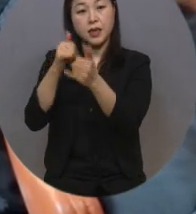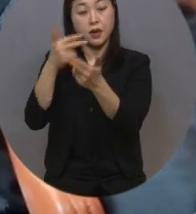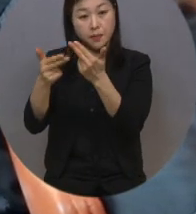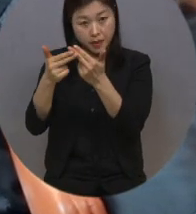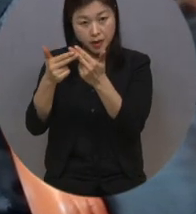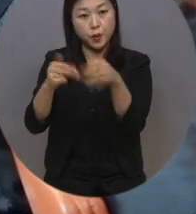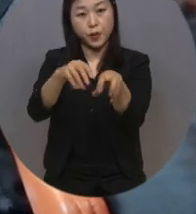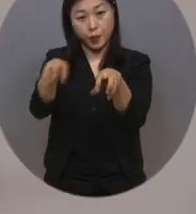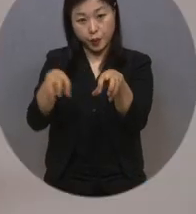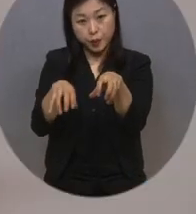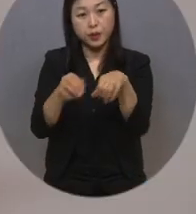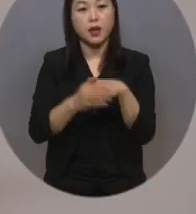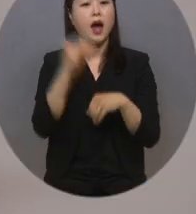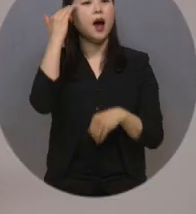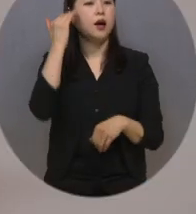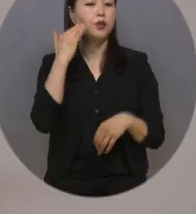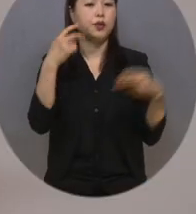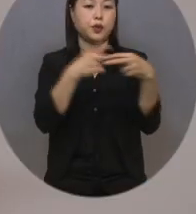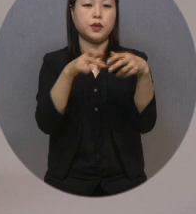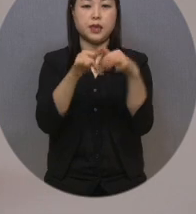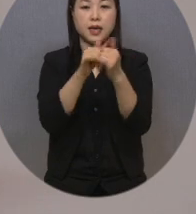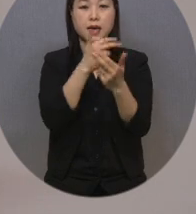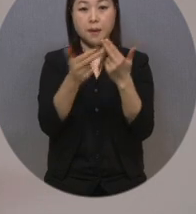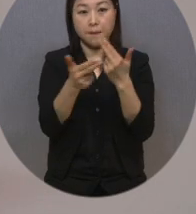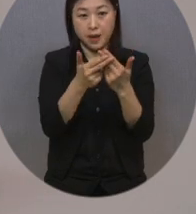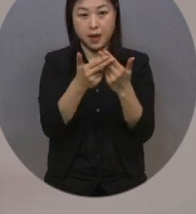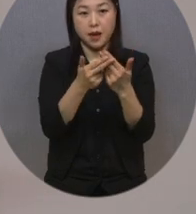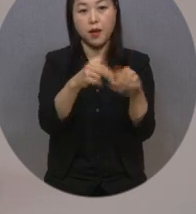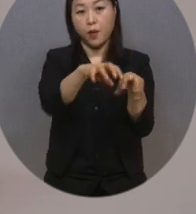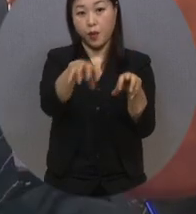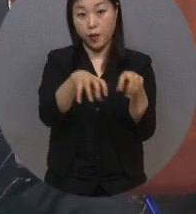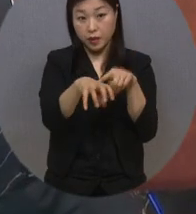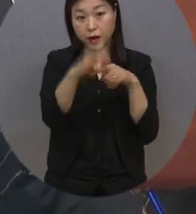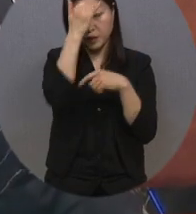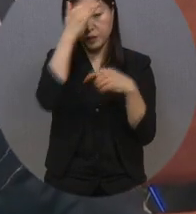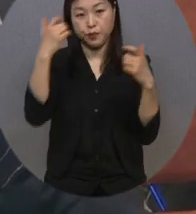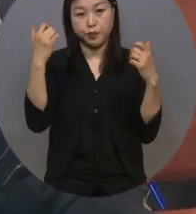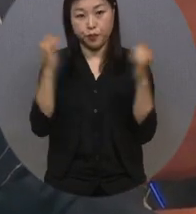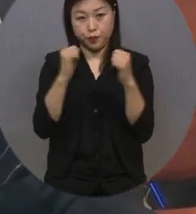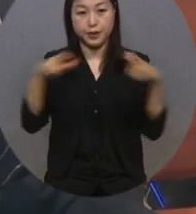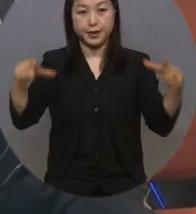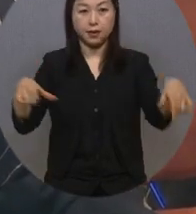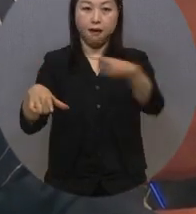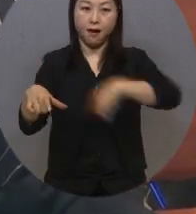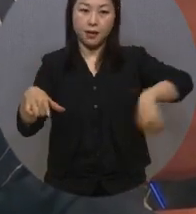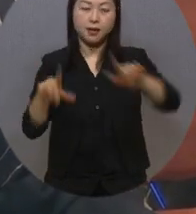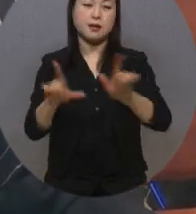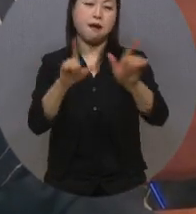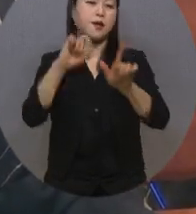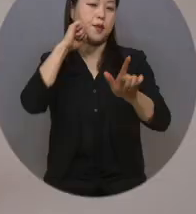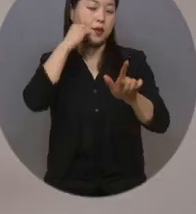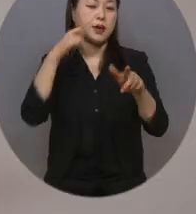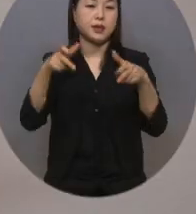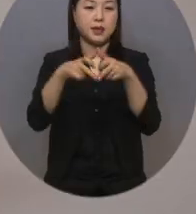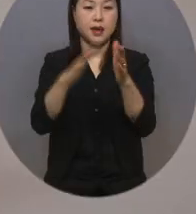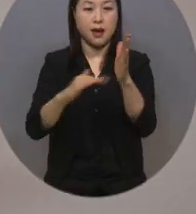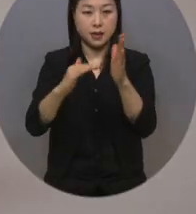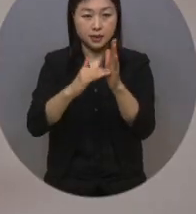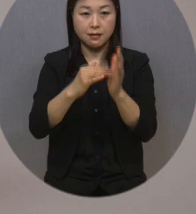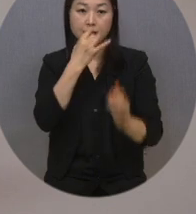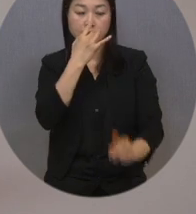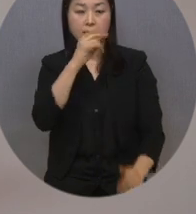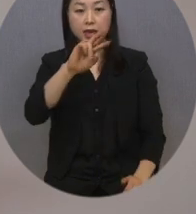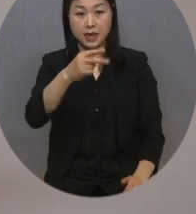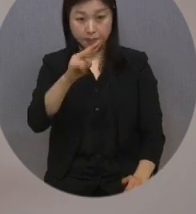각지회와 사단법인 한국교통장애인협회 각지회 및 충북 내 생활이 어려운 장애 가정에 백미